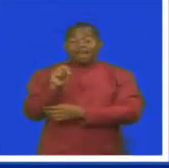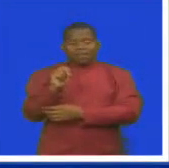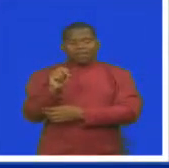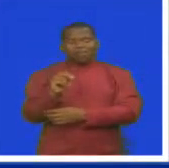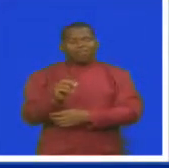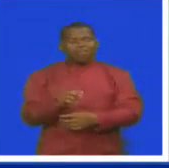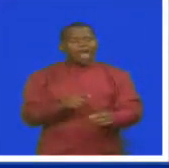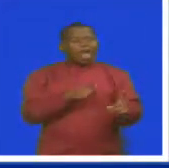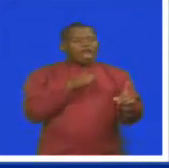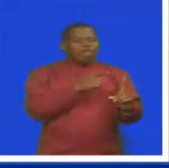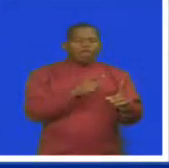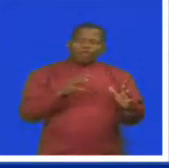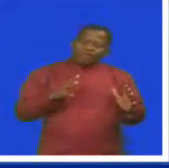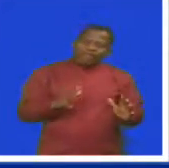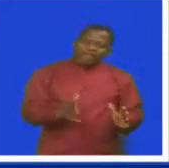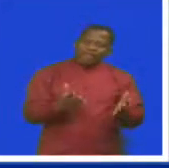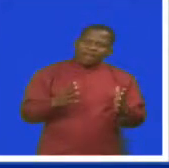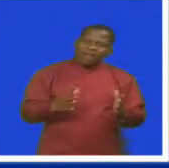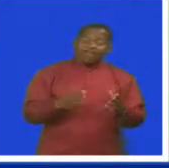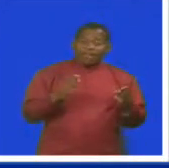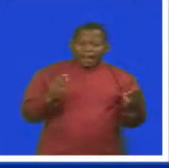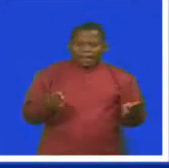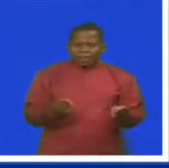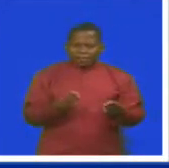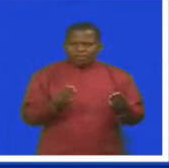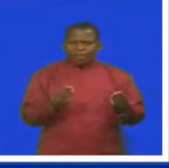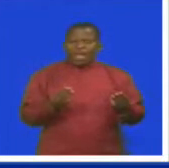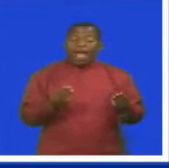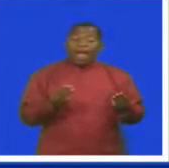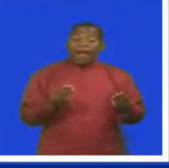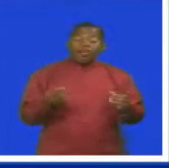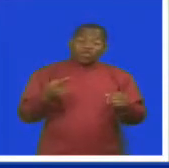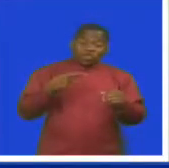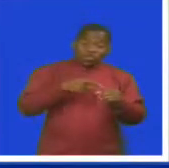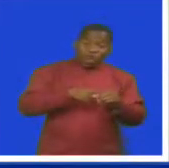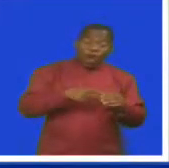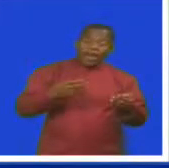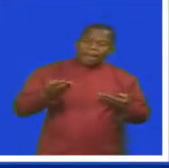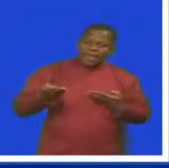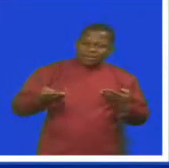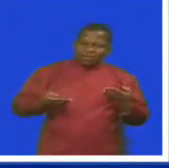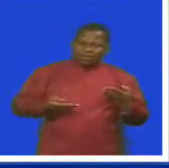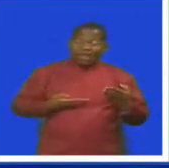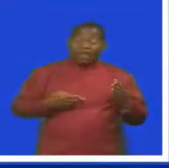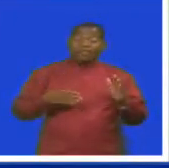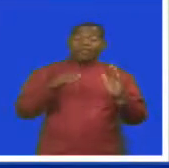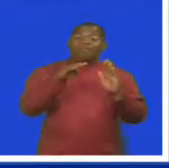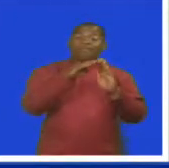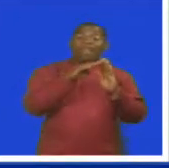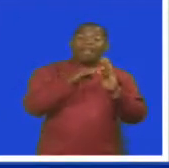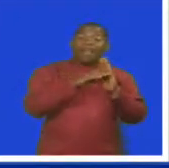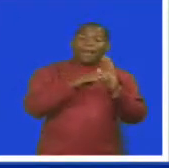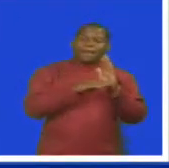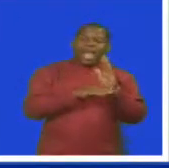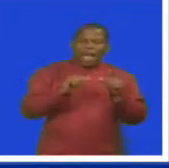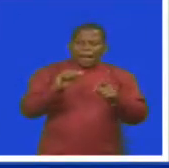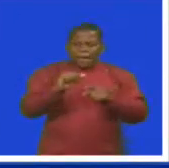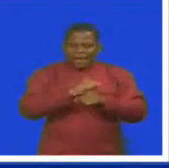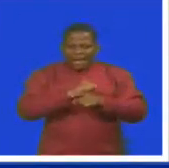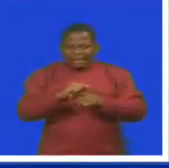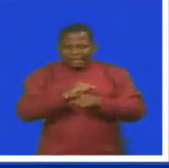business league banyusele izinga labo kude ukuthi batikhanze balungele nakufika sikhathi sekumelela